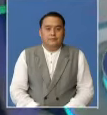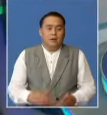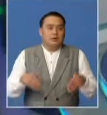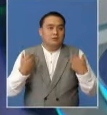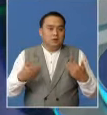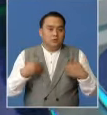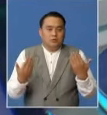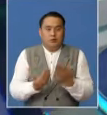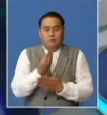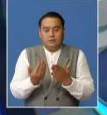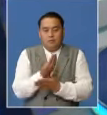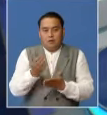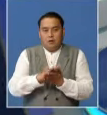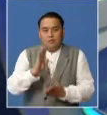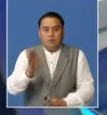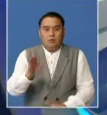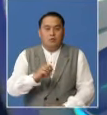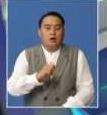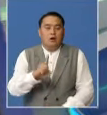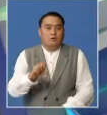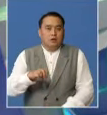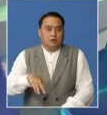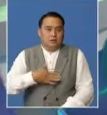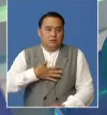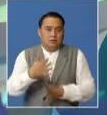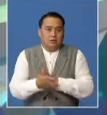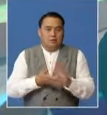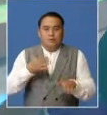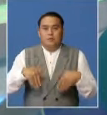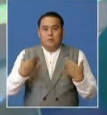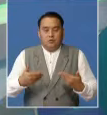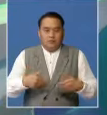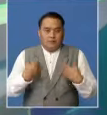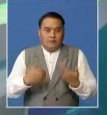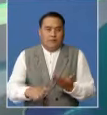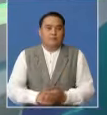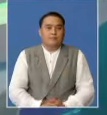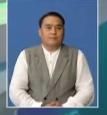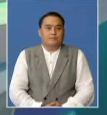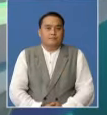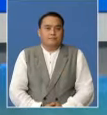Добрый вечер, в эфире телеканала ЖТСУ. Время новостей. С вами Азат Жумаханов и сурдоперевод Марата Жумабекова.